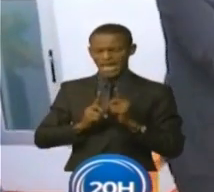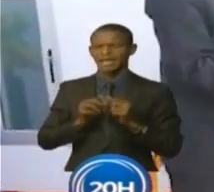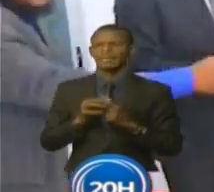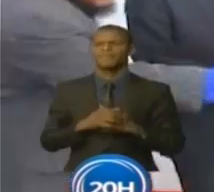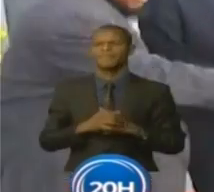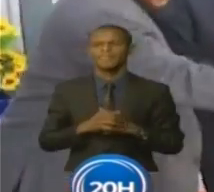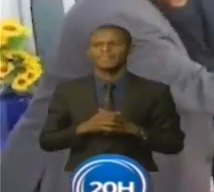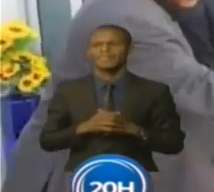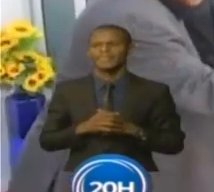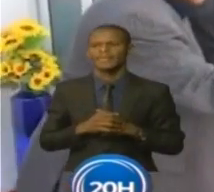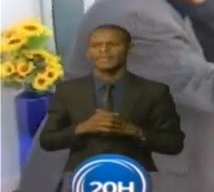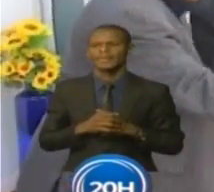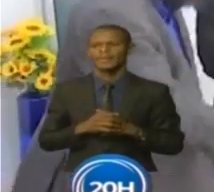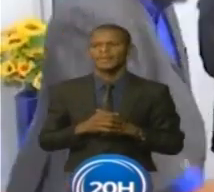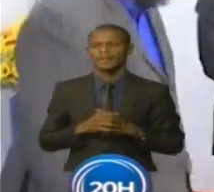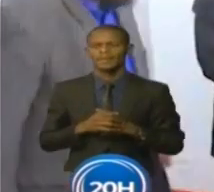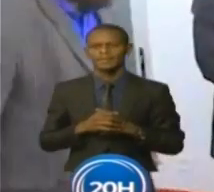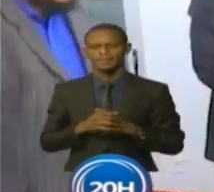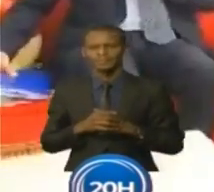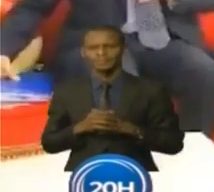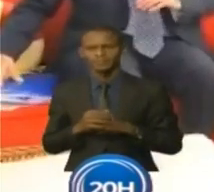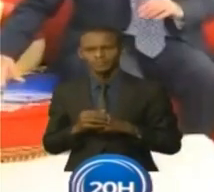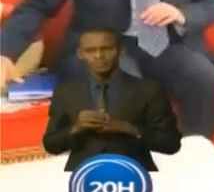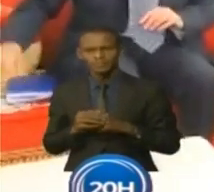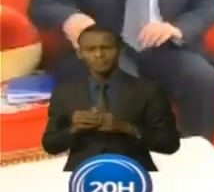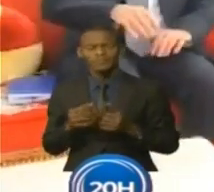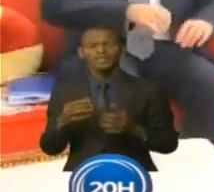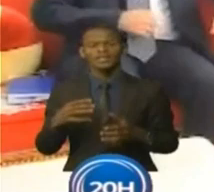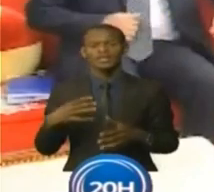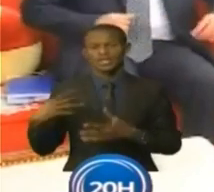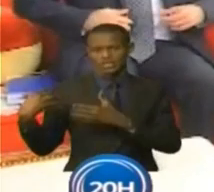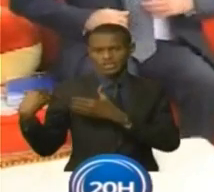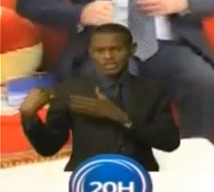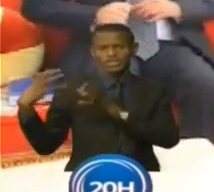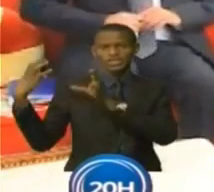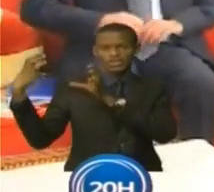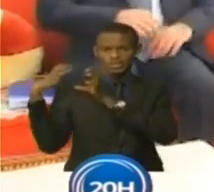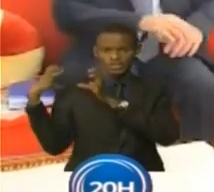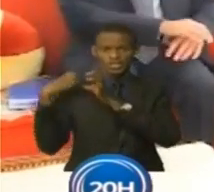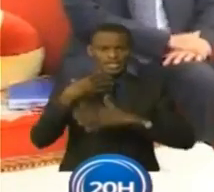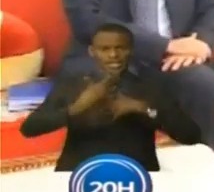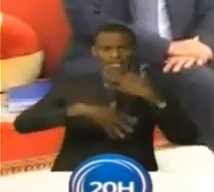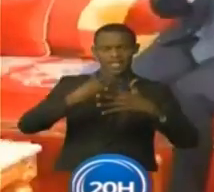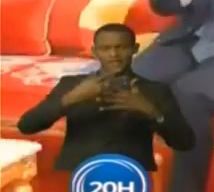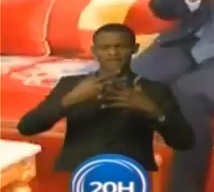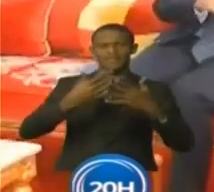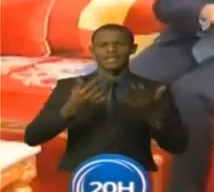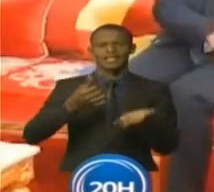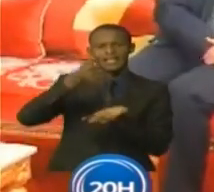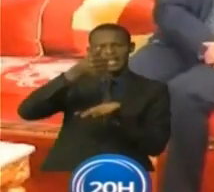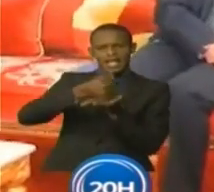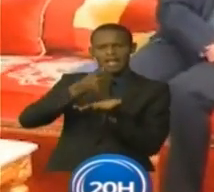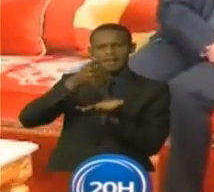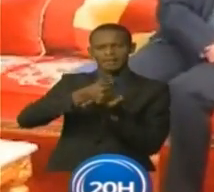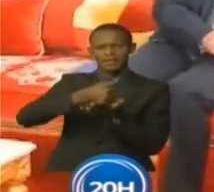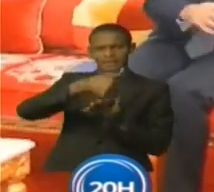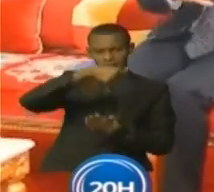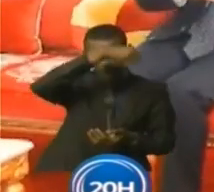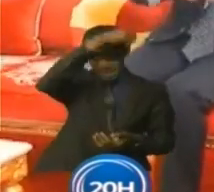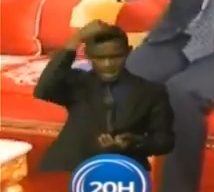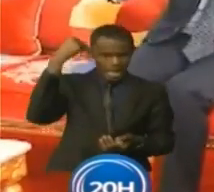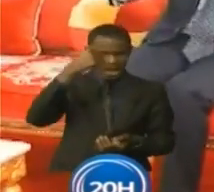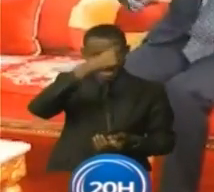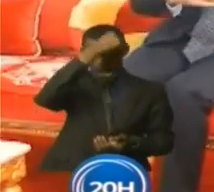Al-Mouahed, il est le chargé d'affaires de l'ambassade de l'Arabie Saoudite auprès de Kinshasa. Avec